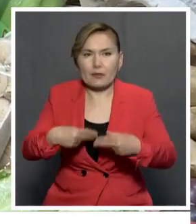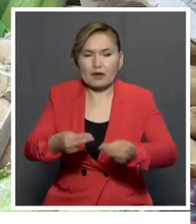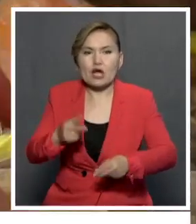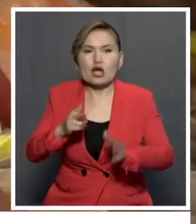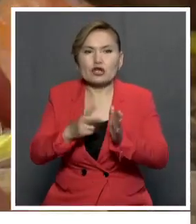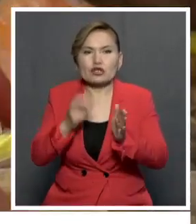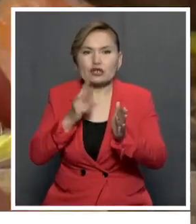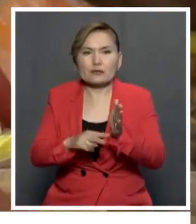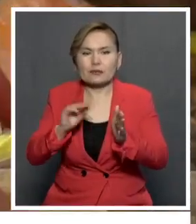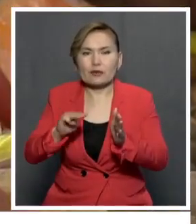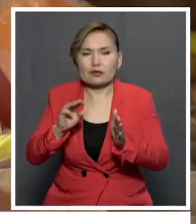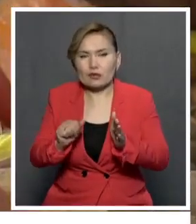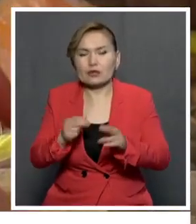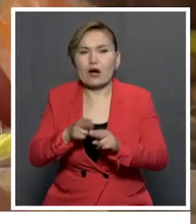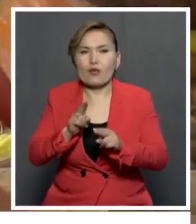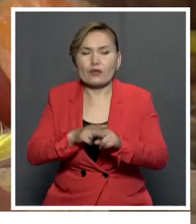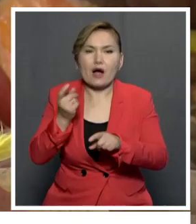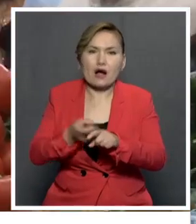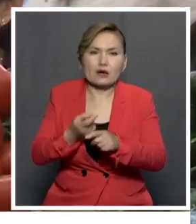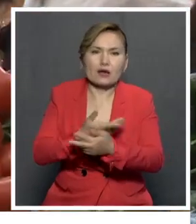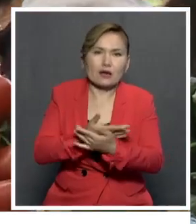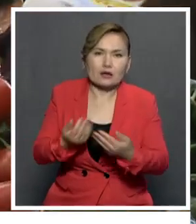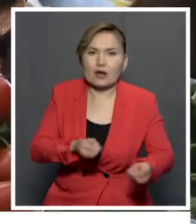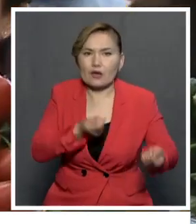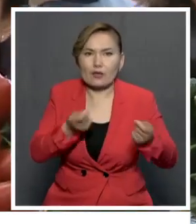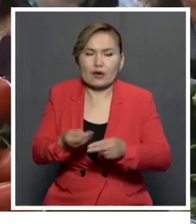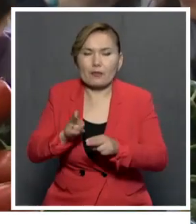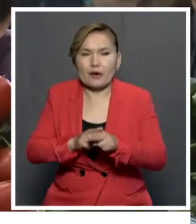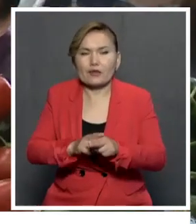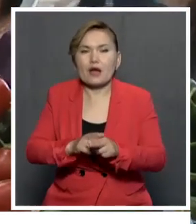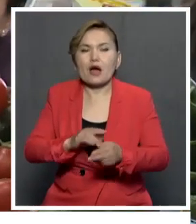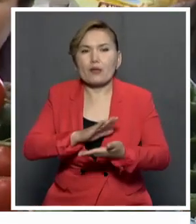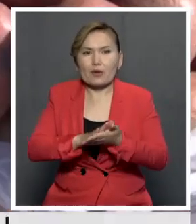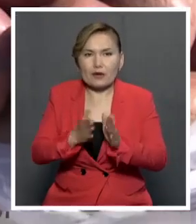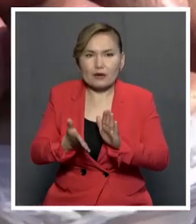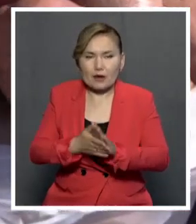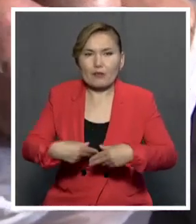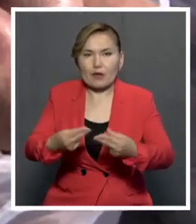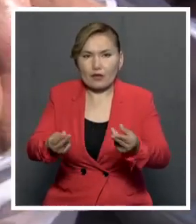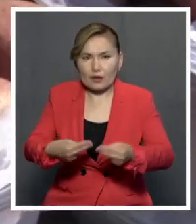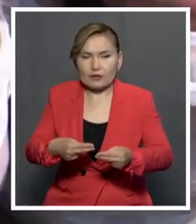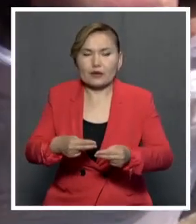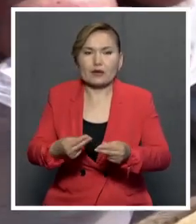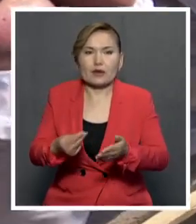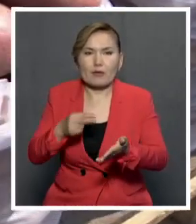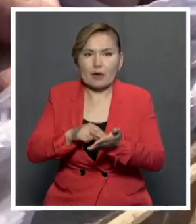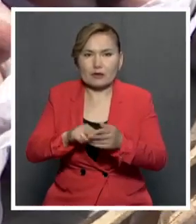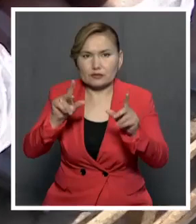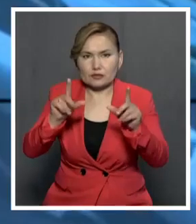мың тоннадай тауар алынады. Яғни нарық қалай құбылса да тауар өндірушілермен бастапқы мәміледе белгіленген сауда жасалады.